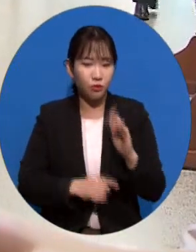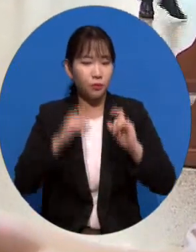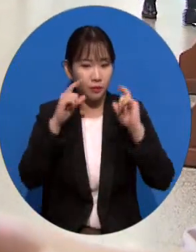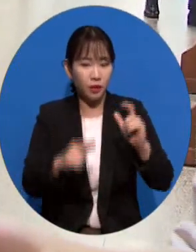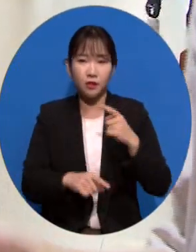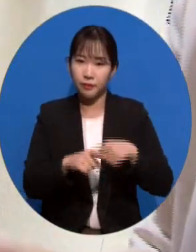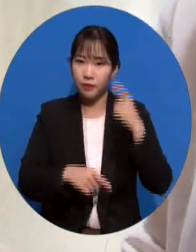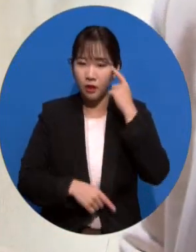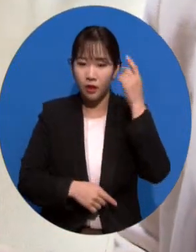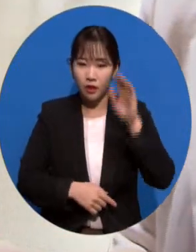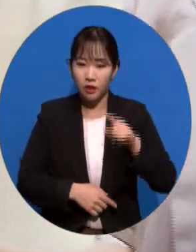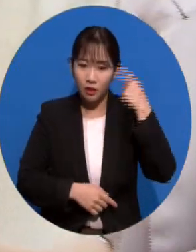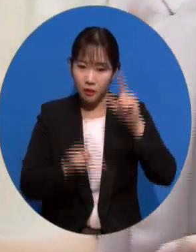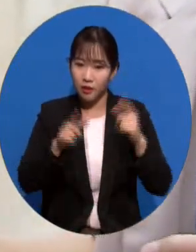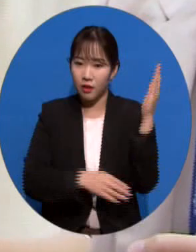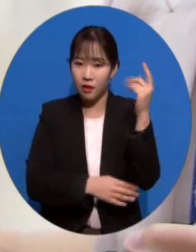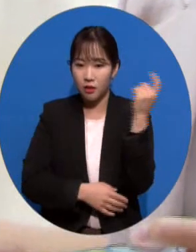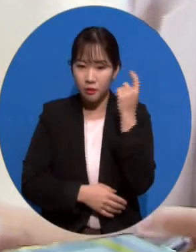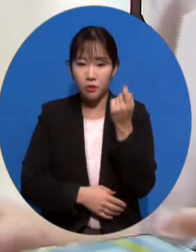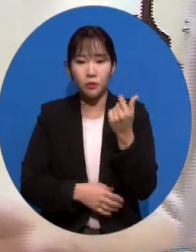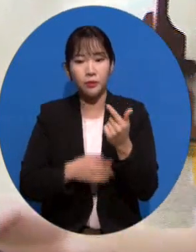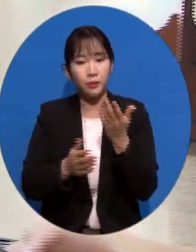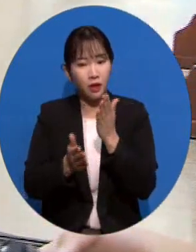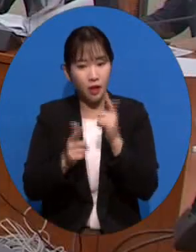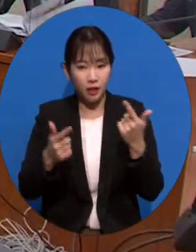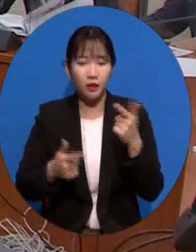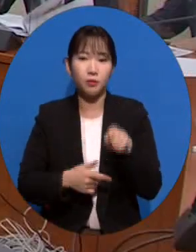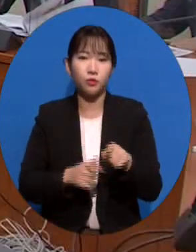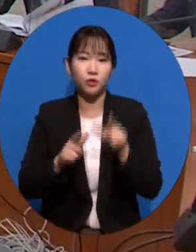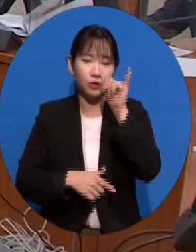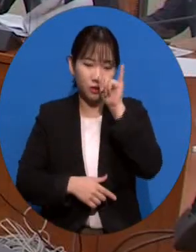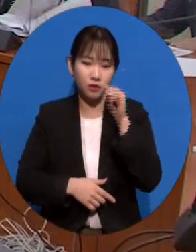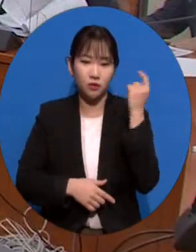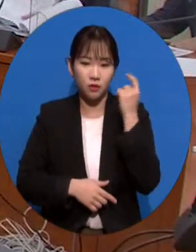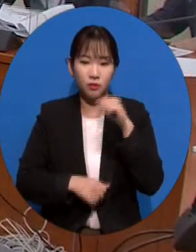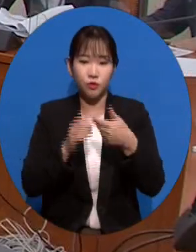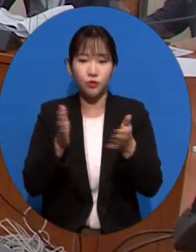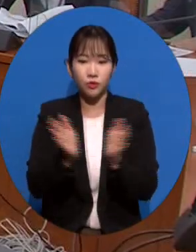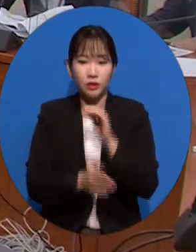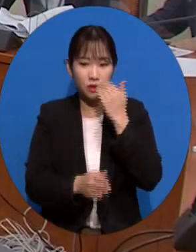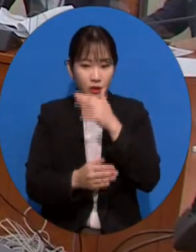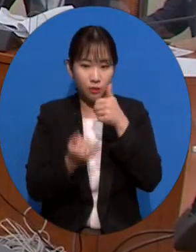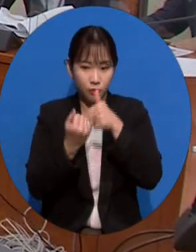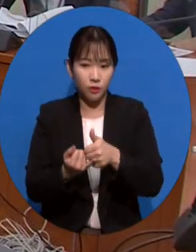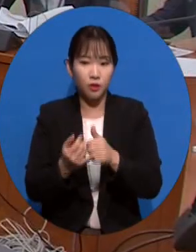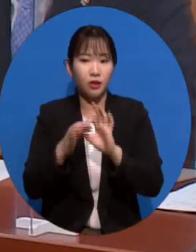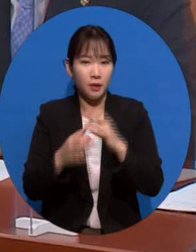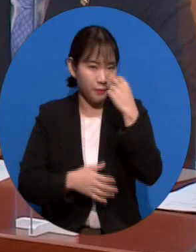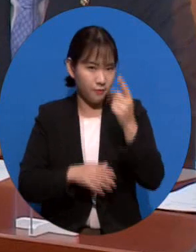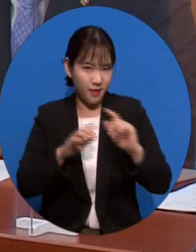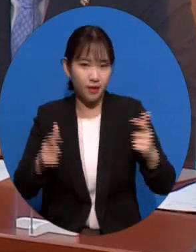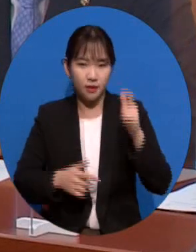했는데 다음 날 얘기를 들어보니까 좀 그렇지 않은 면이 있다고 그래서. 민주당이 성폭력 사건에 무관용